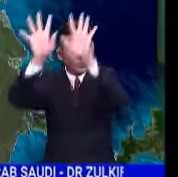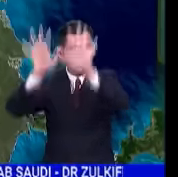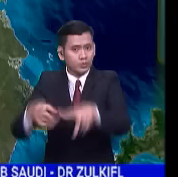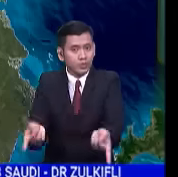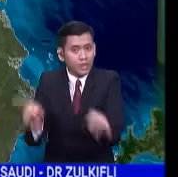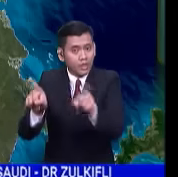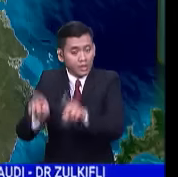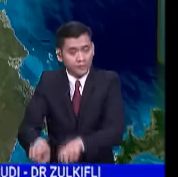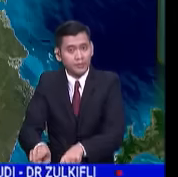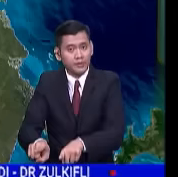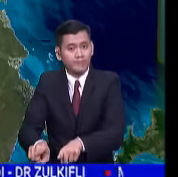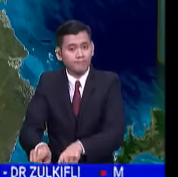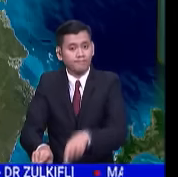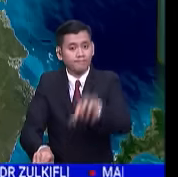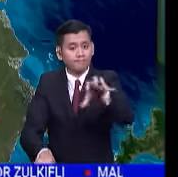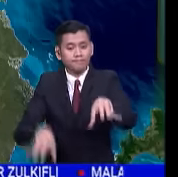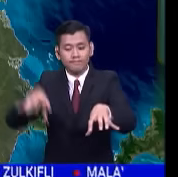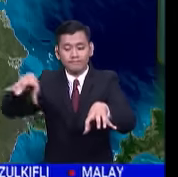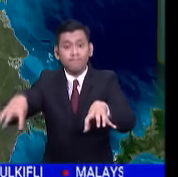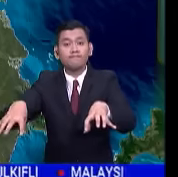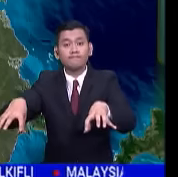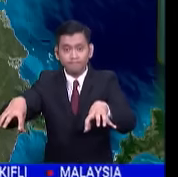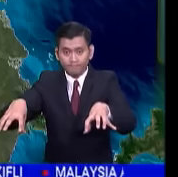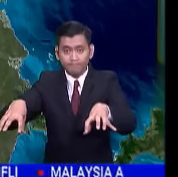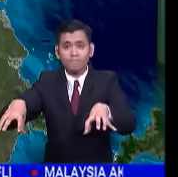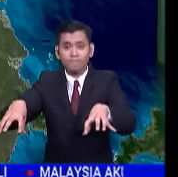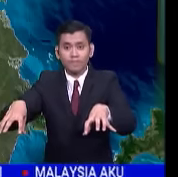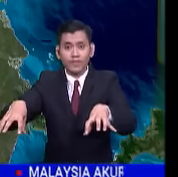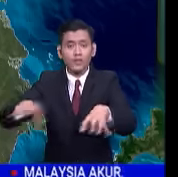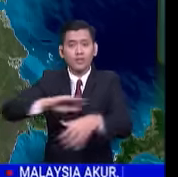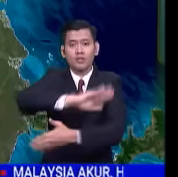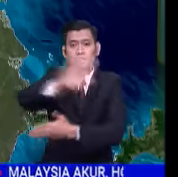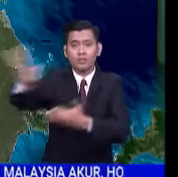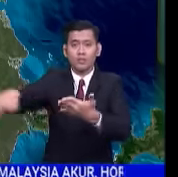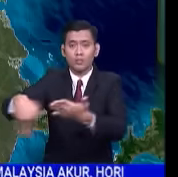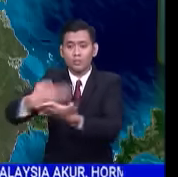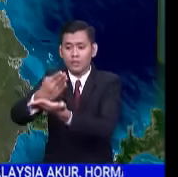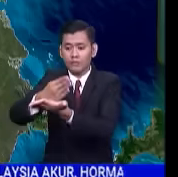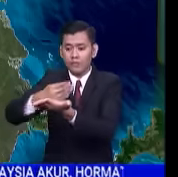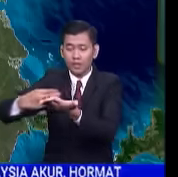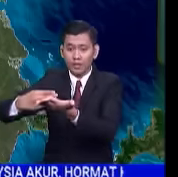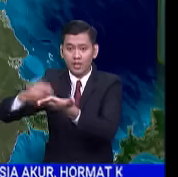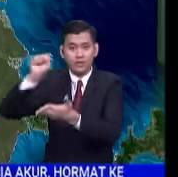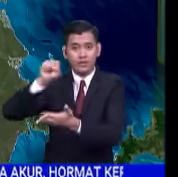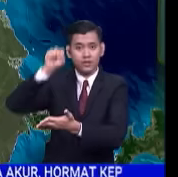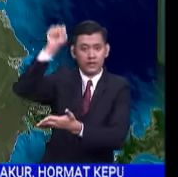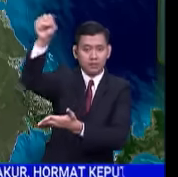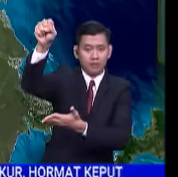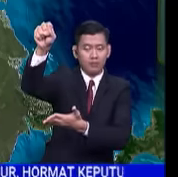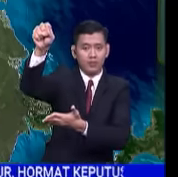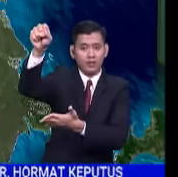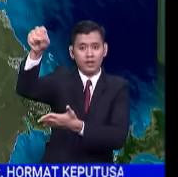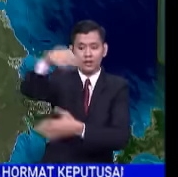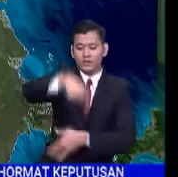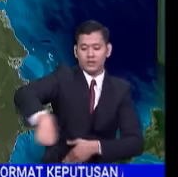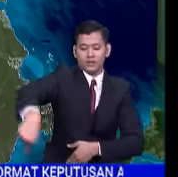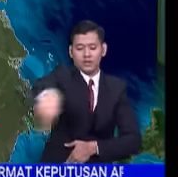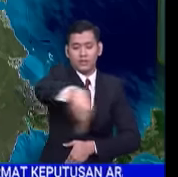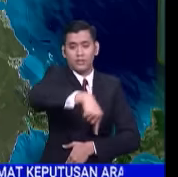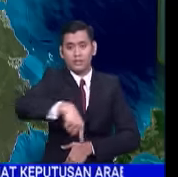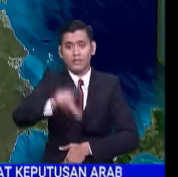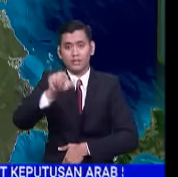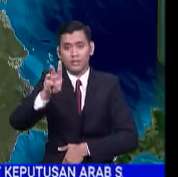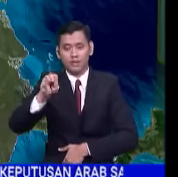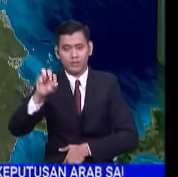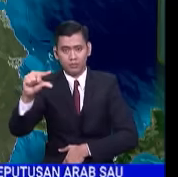berlaku di kebanyakan tempat melibatkan hampir ke semua bahagian di Sabah termasuklah di sekitar bahagian